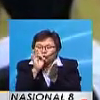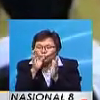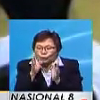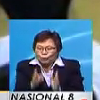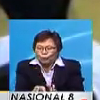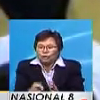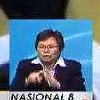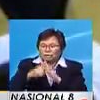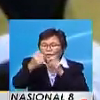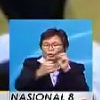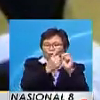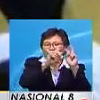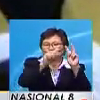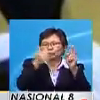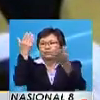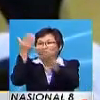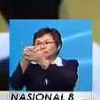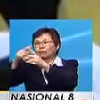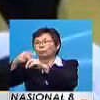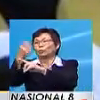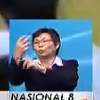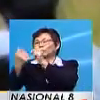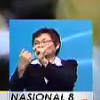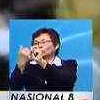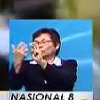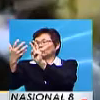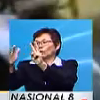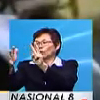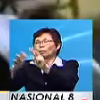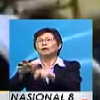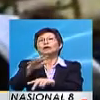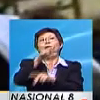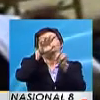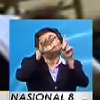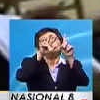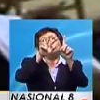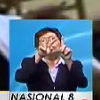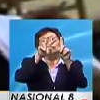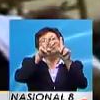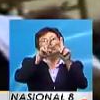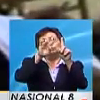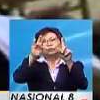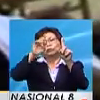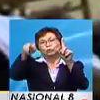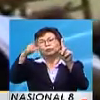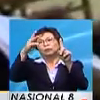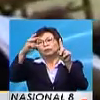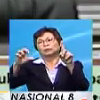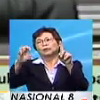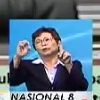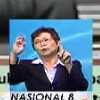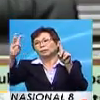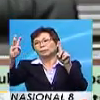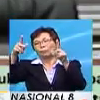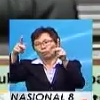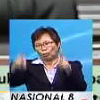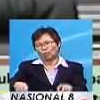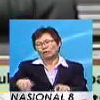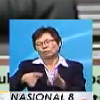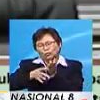sejak 2010 hingga disember tahun lalu adalah seramai 127,606 orang itu